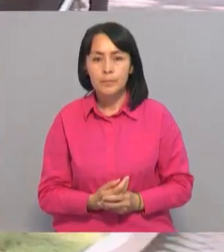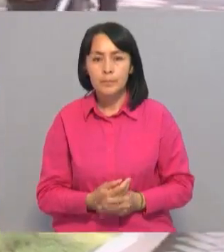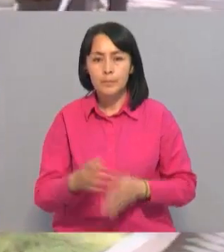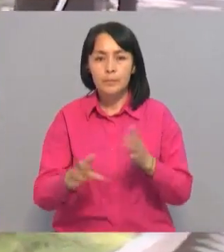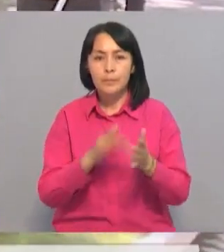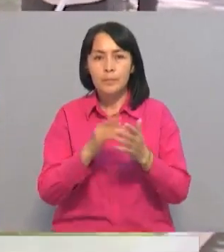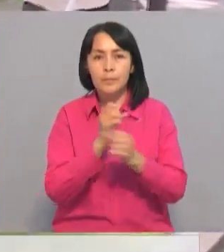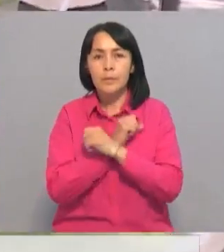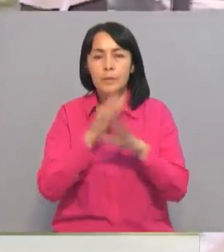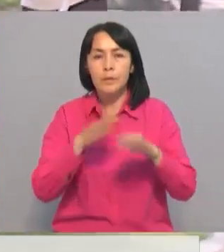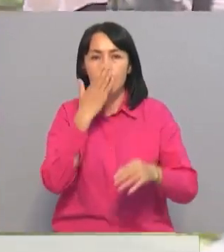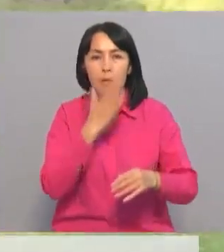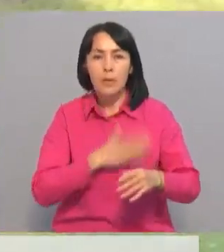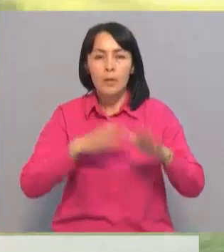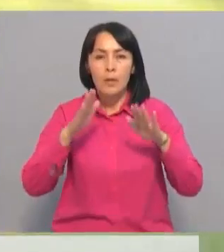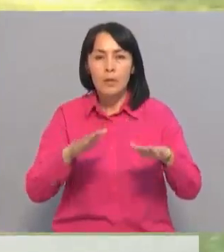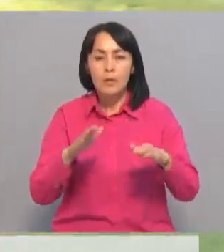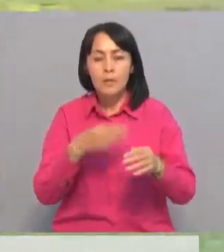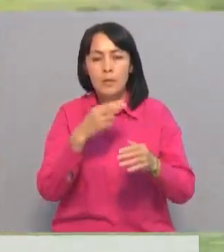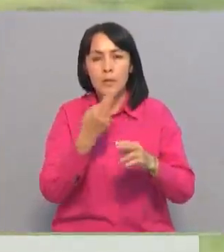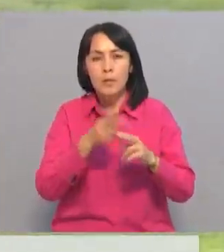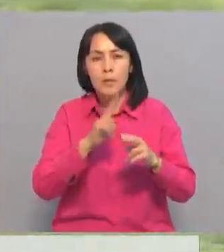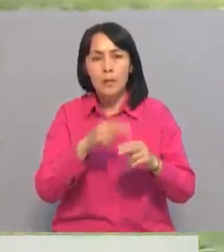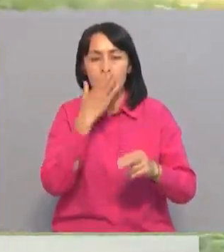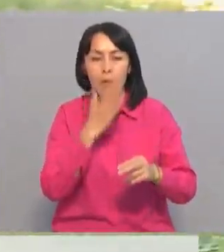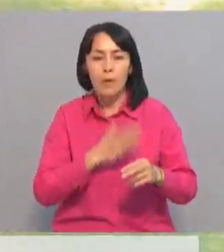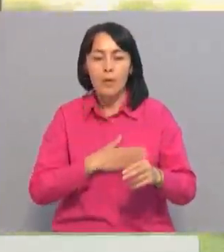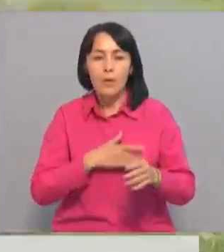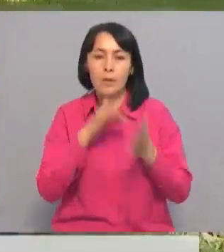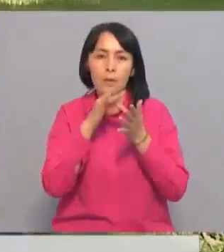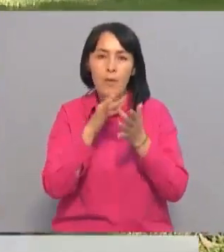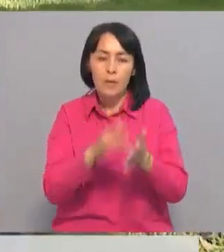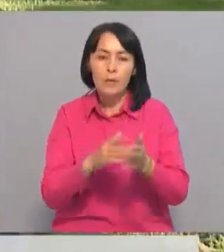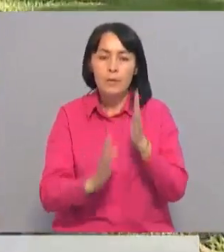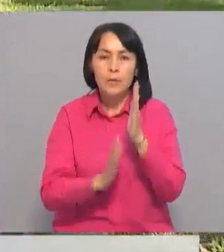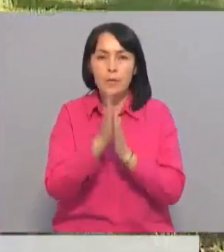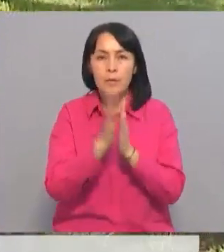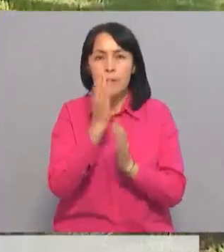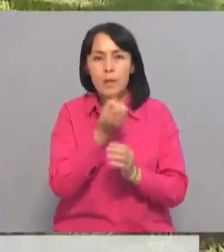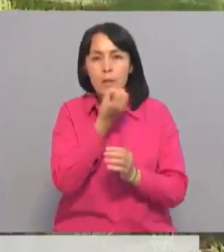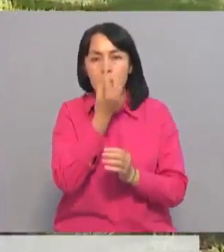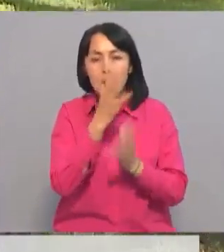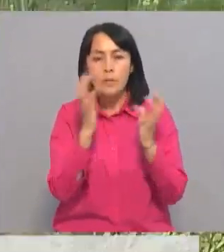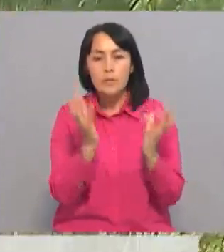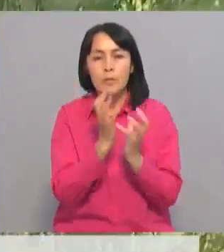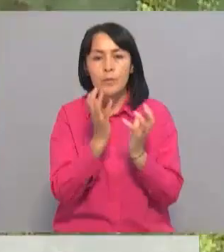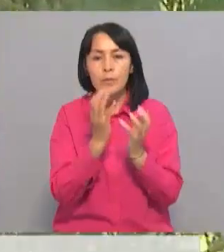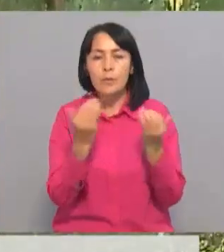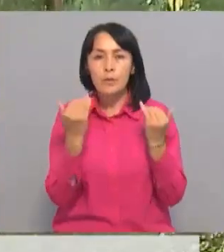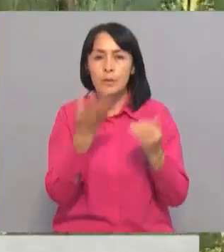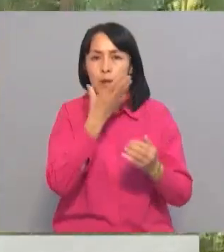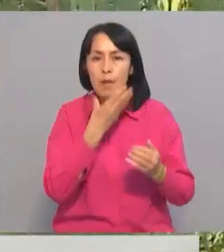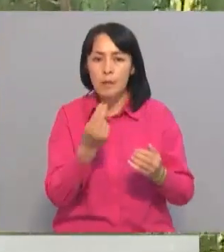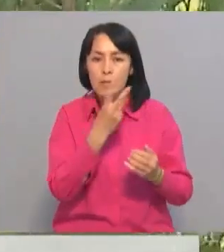Центральный парк стал излюбленным местом горожан, которые любят прогуляться. Аккуратно засеянные газоны и цветники. Ухоженная аллея сразу бросается в